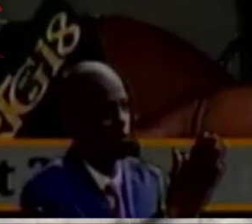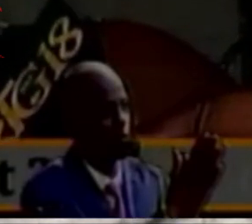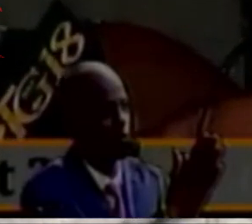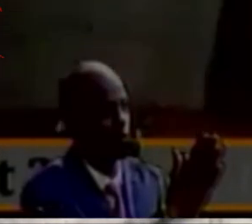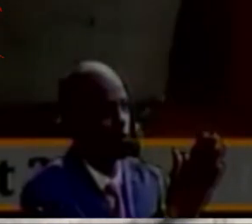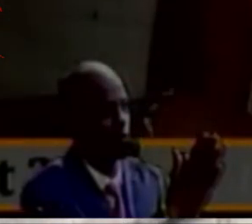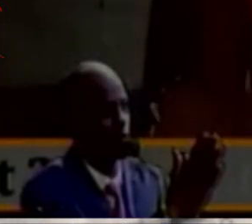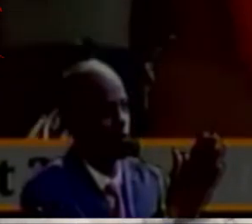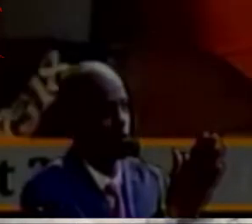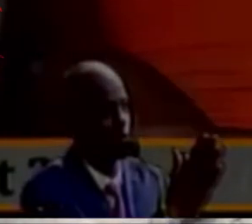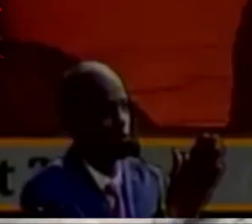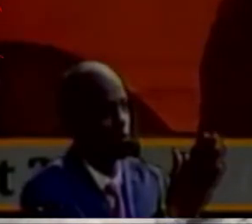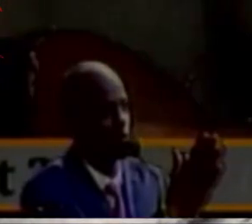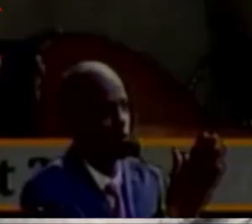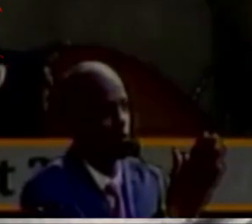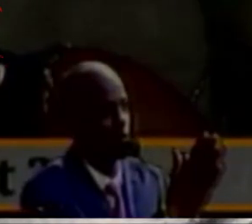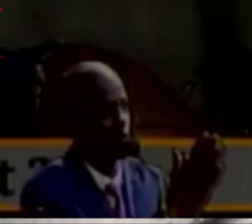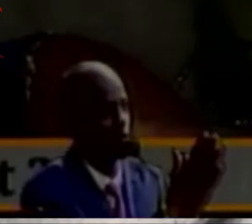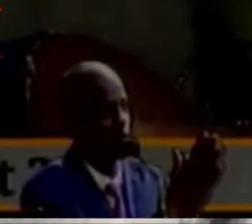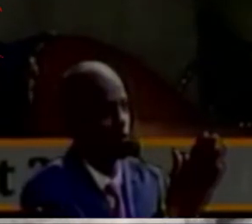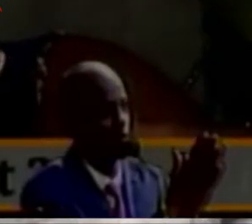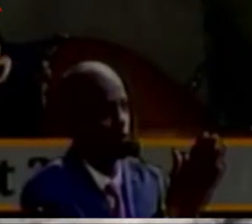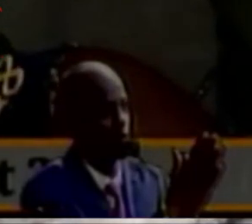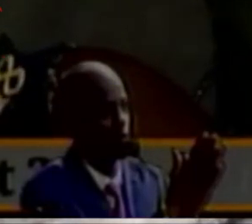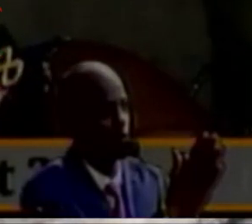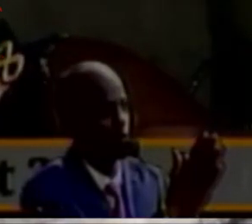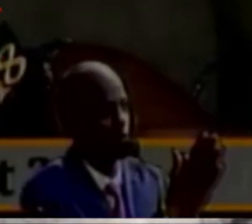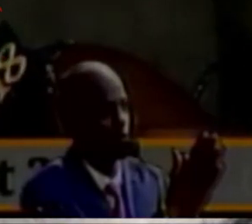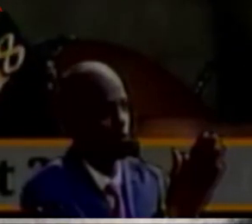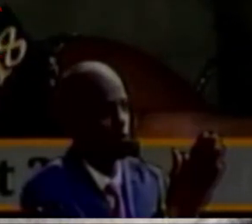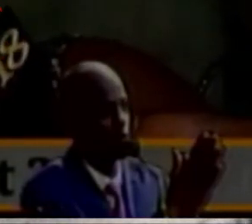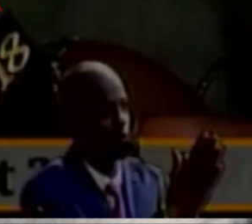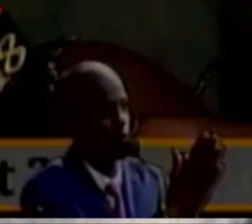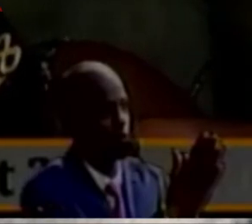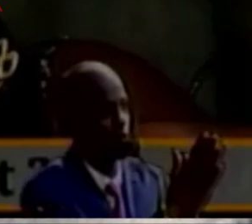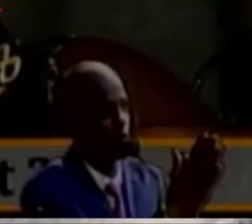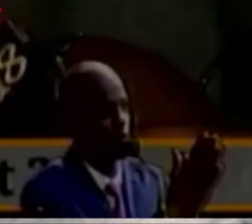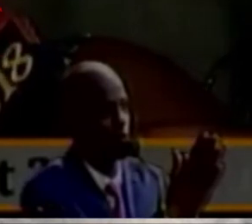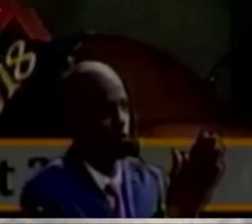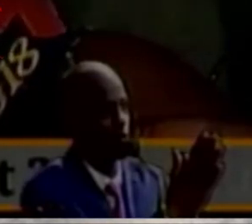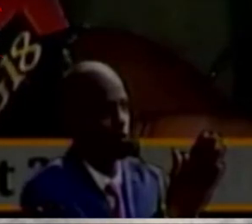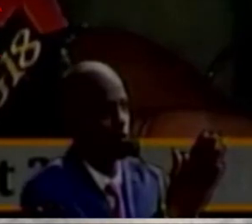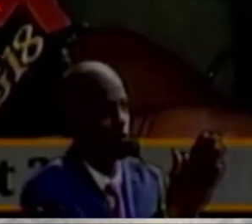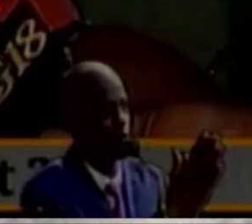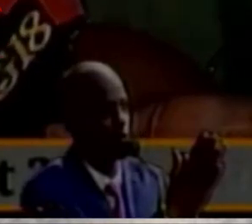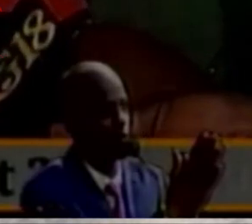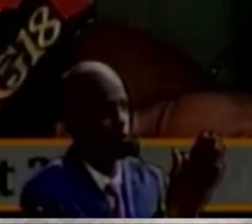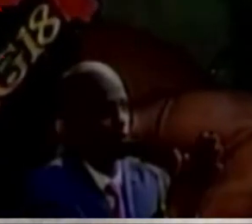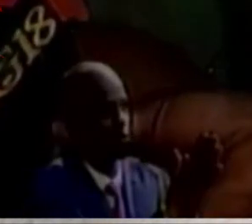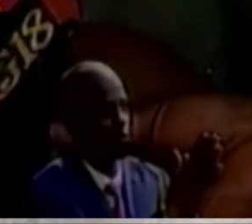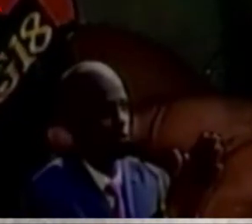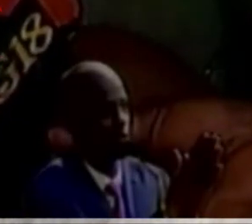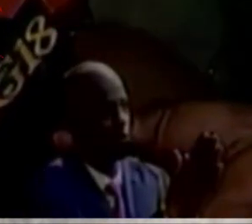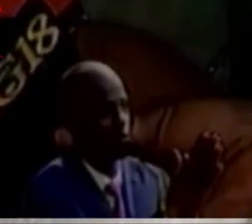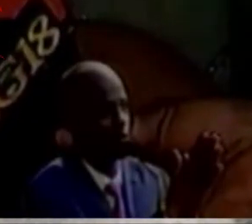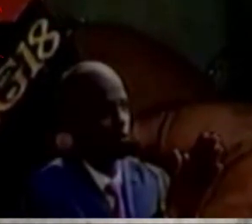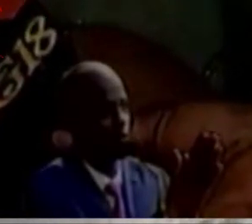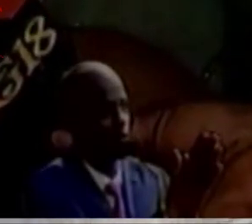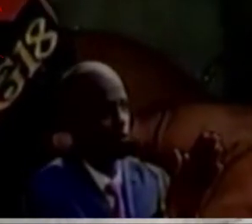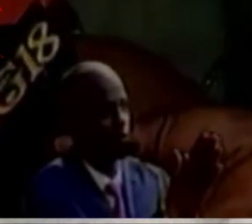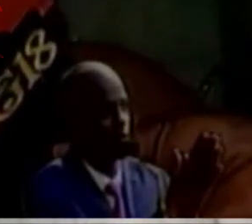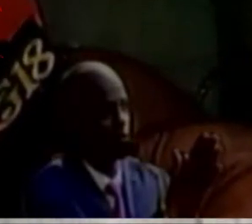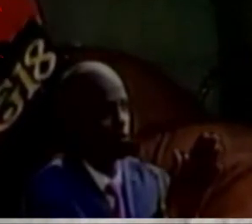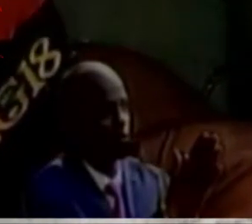ici. Je ne vais pas faire comme là. Celle qui petit à vendre, 220. Ti petit bébé a avant